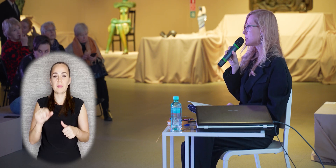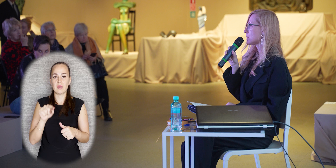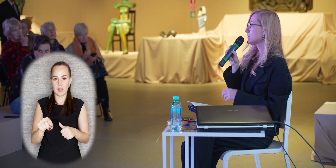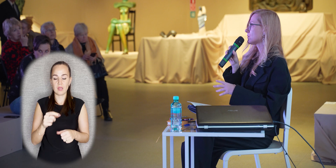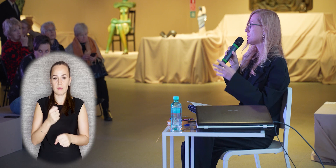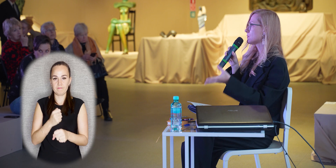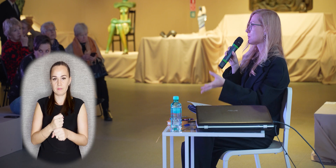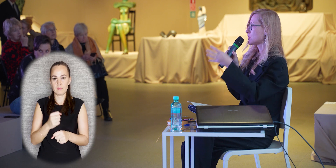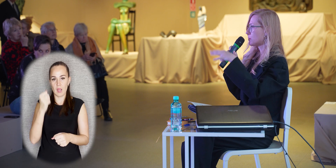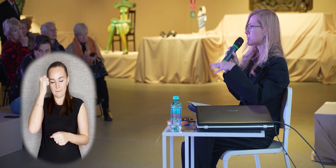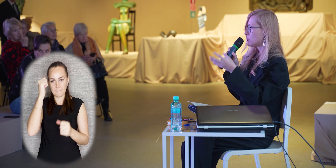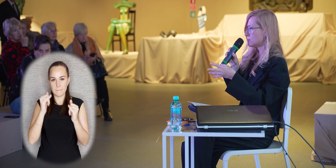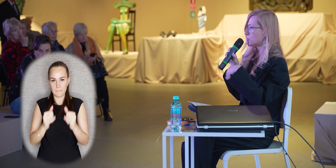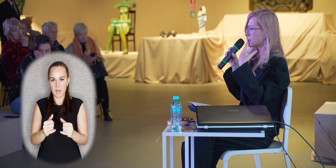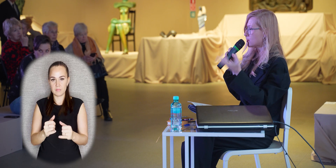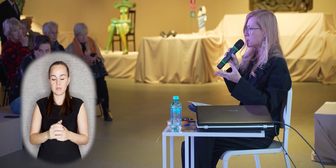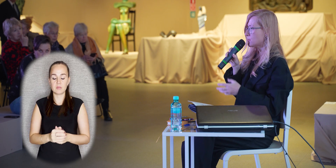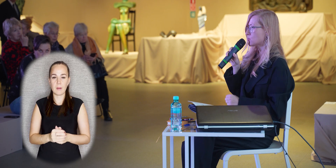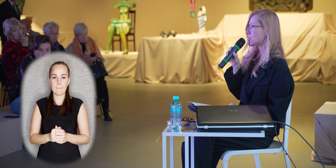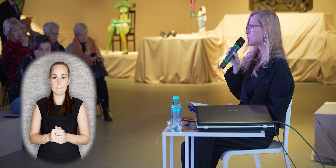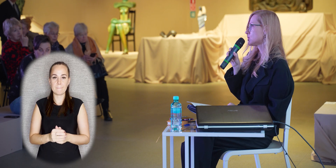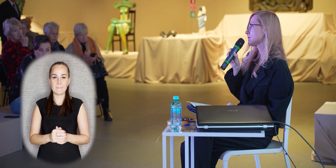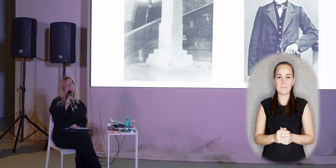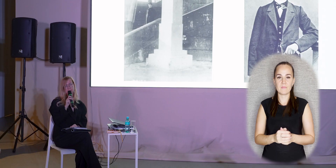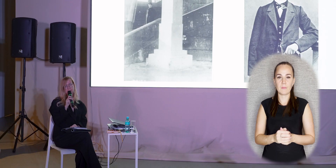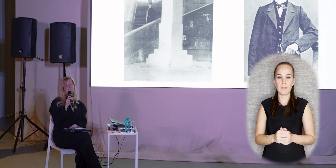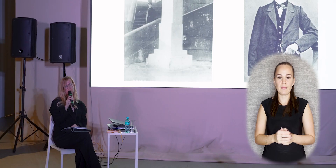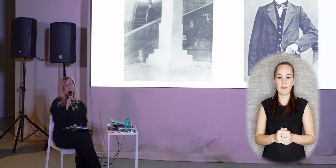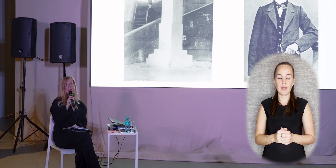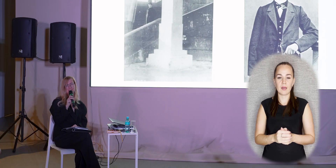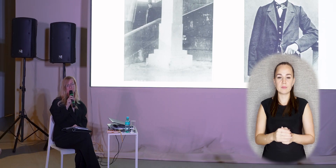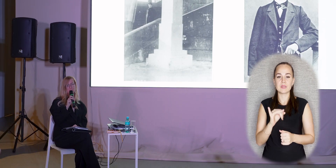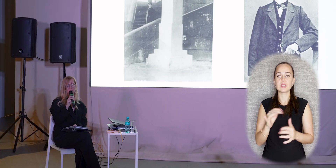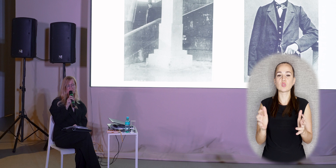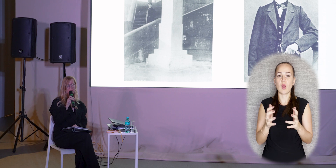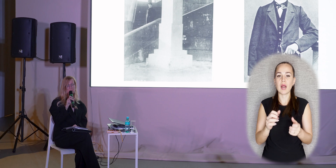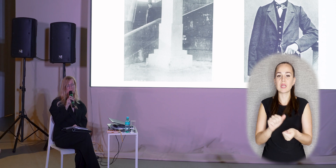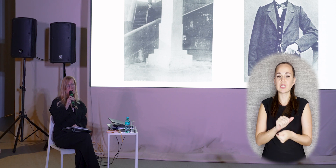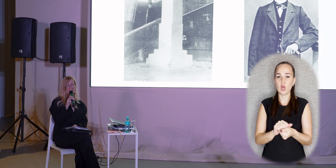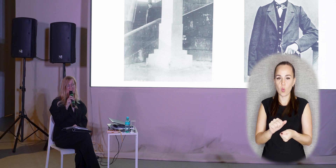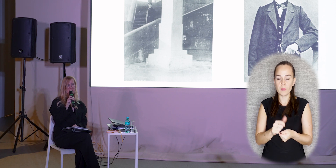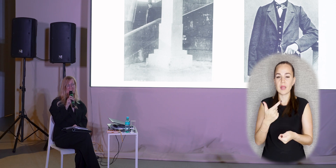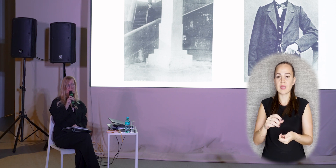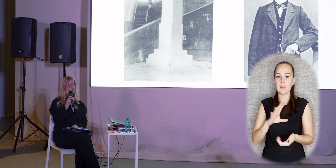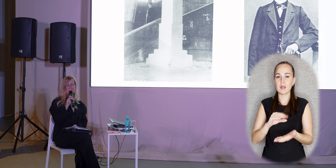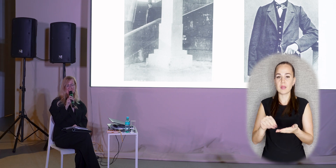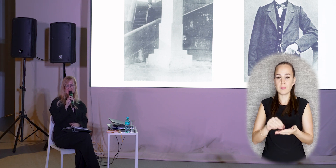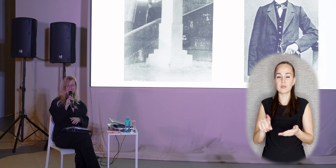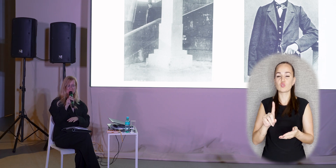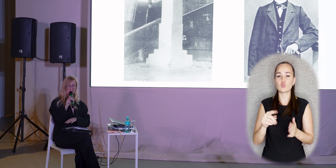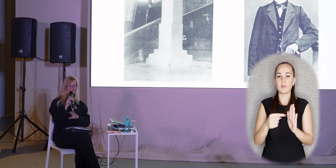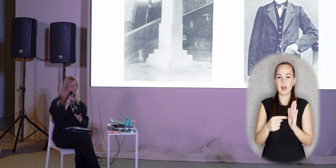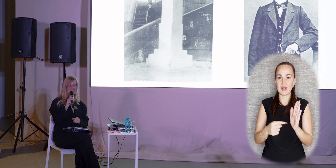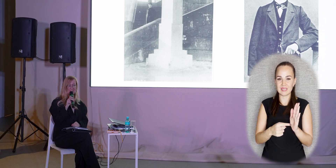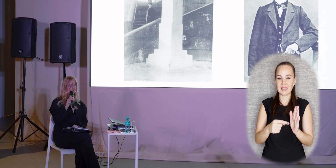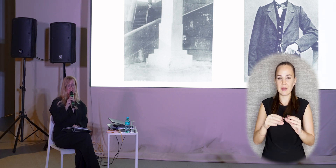возводить памятник. Видимо, работы по созданию постамента уже закончились. Сохранились документы, которые предписывают разделить постамент